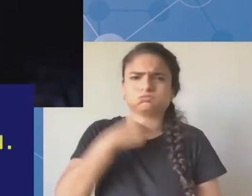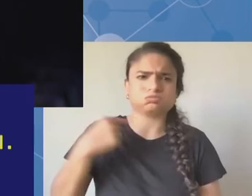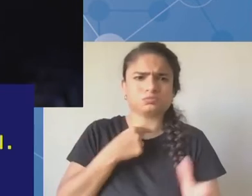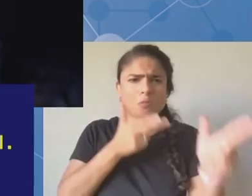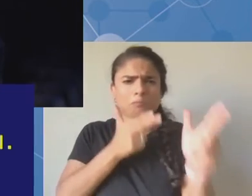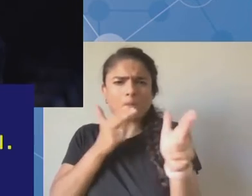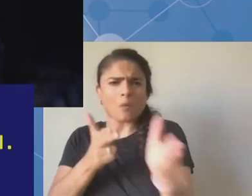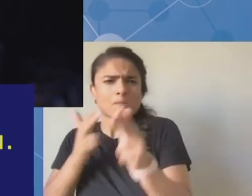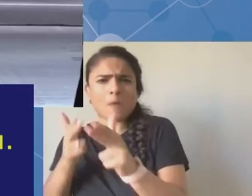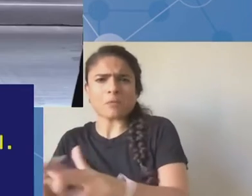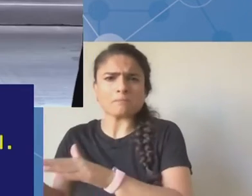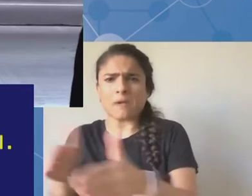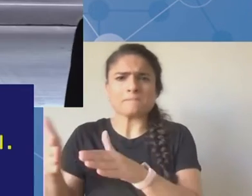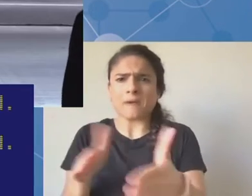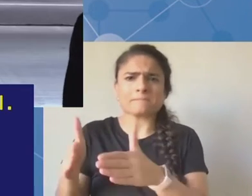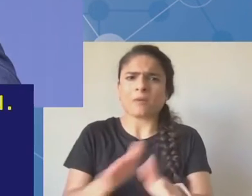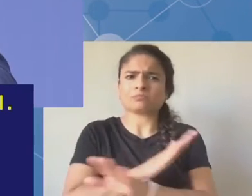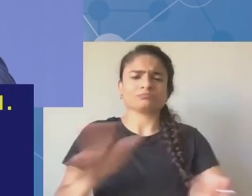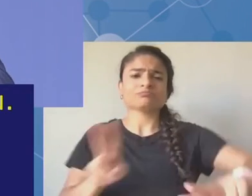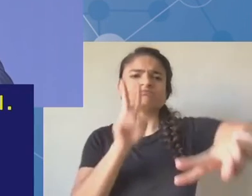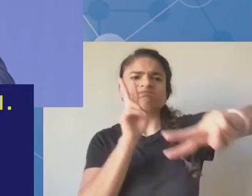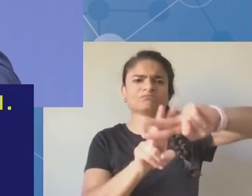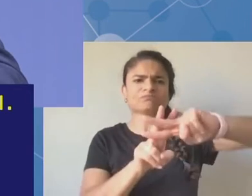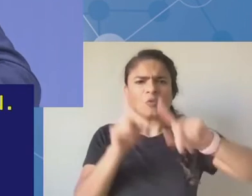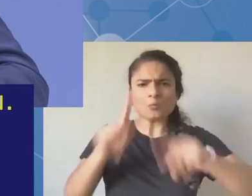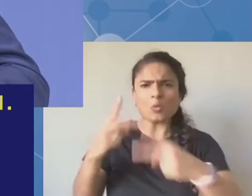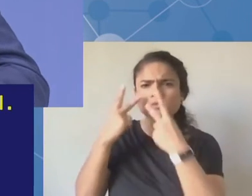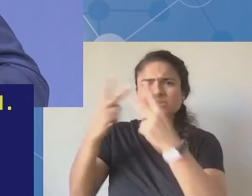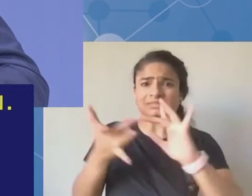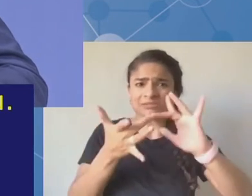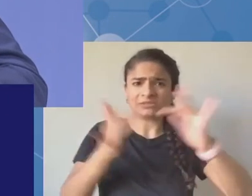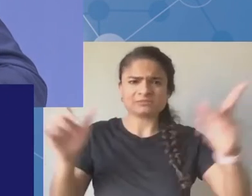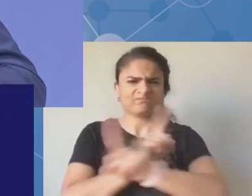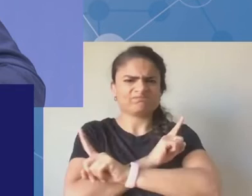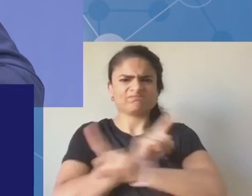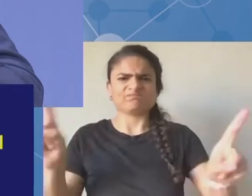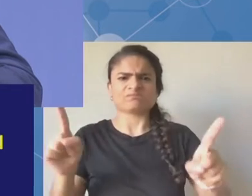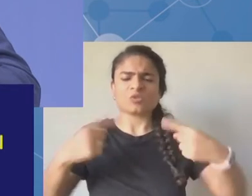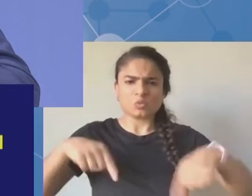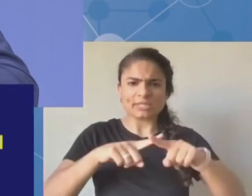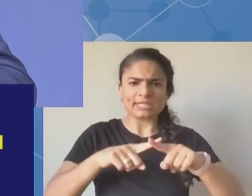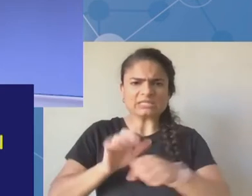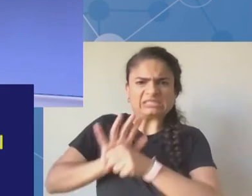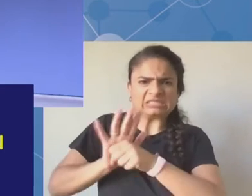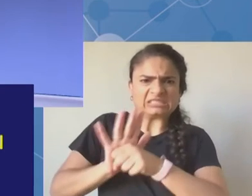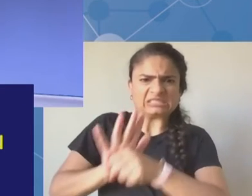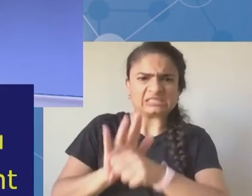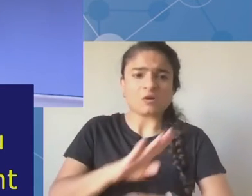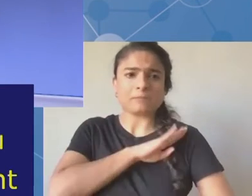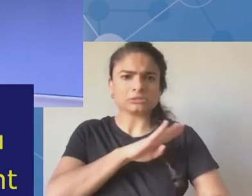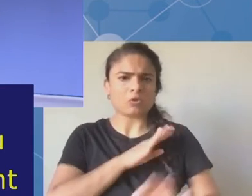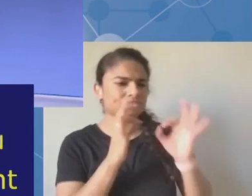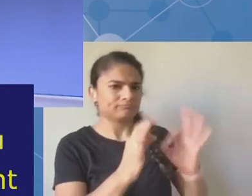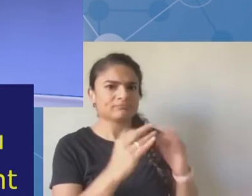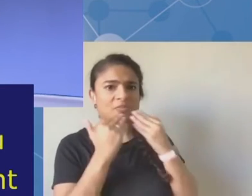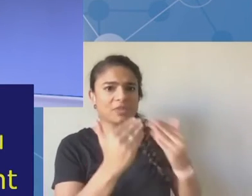общественное сознание на эту тему. Итак, подобные события происходят не только в Судане, но в Того и других странах. Спасибо